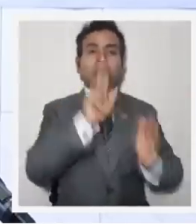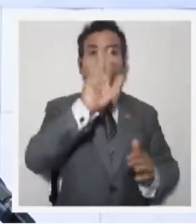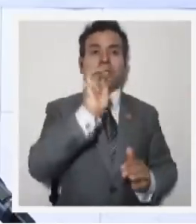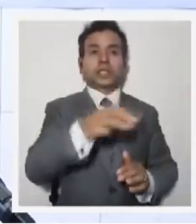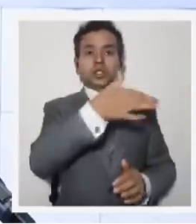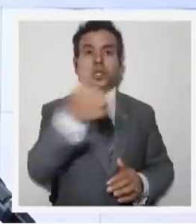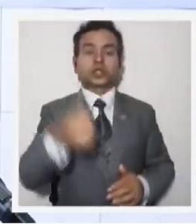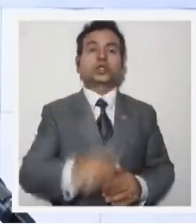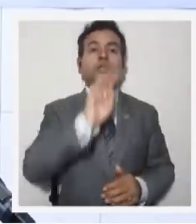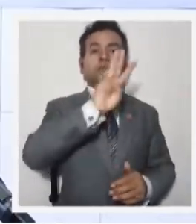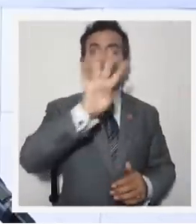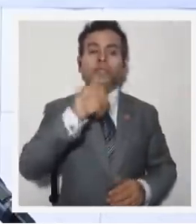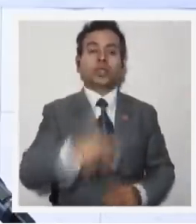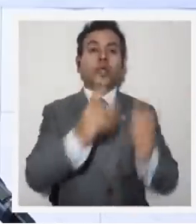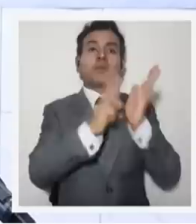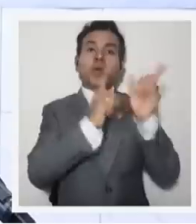শয্যা